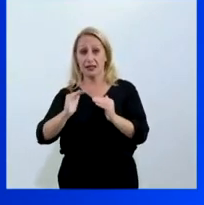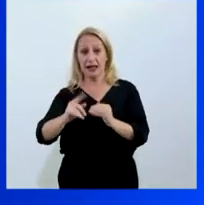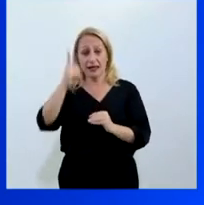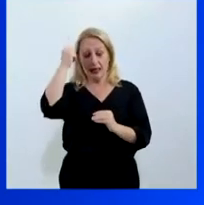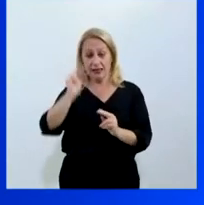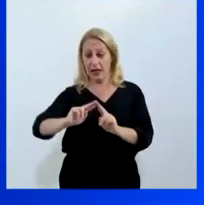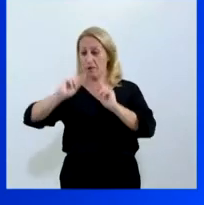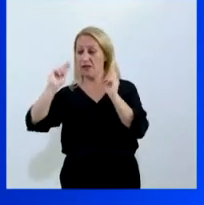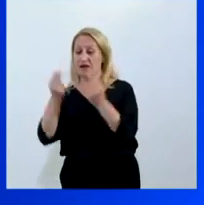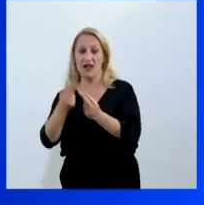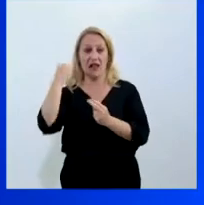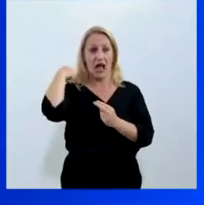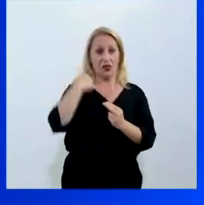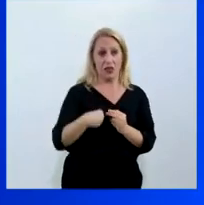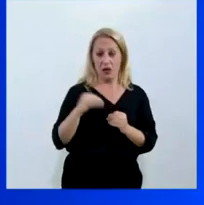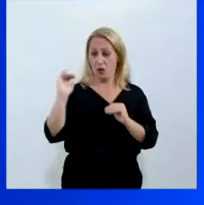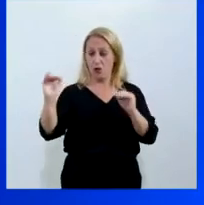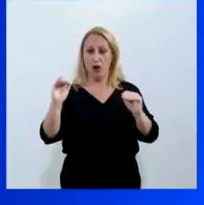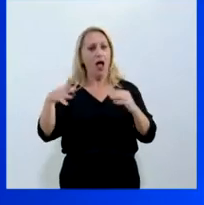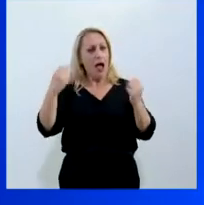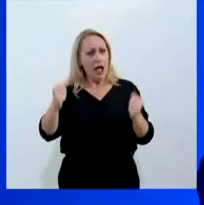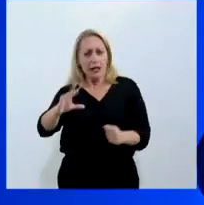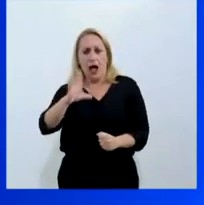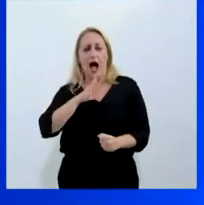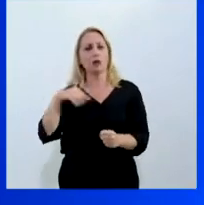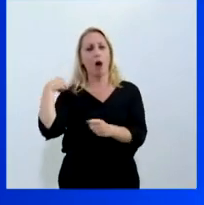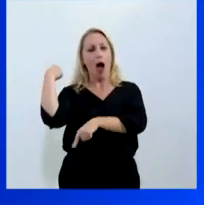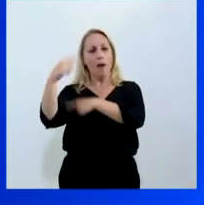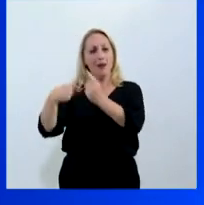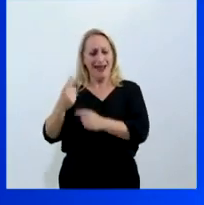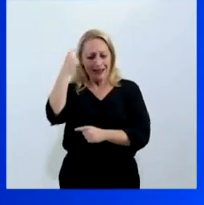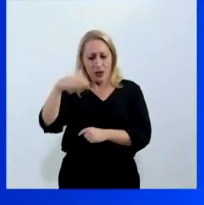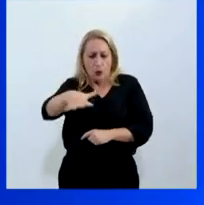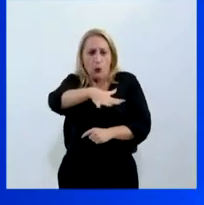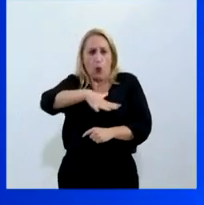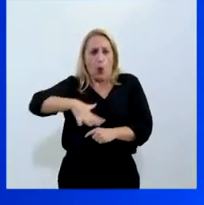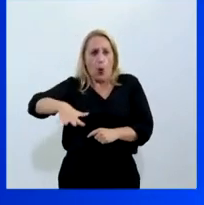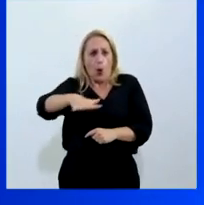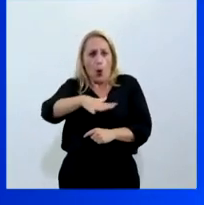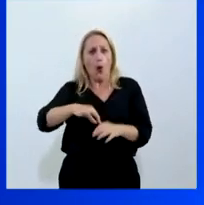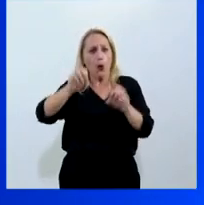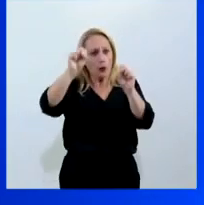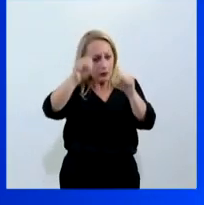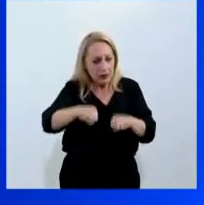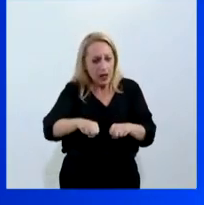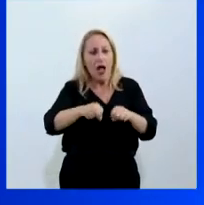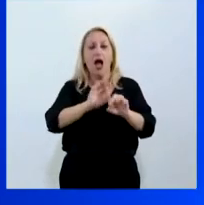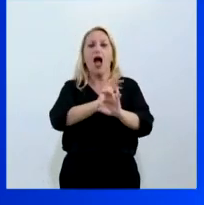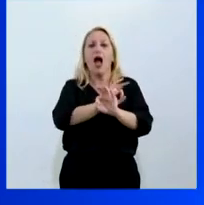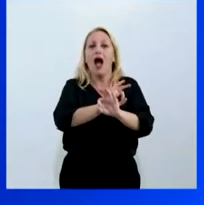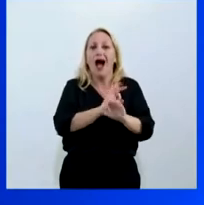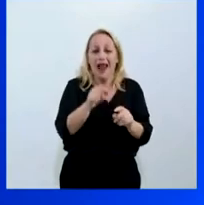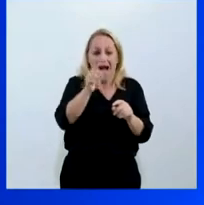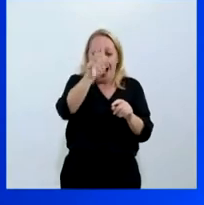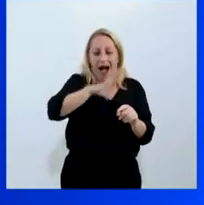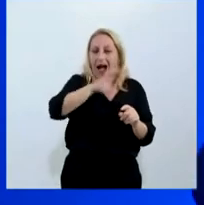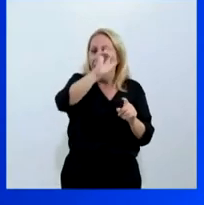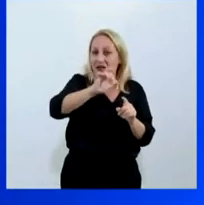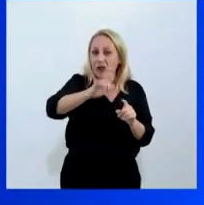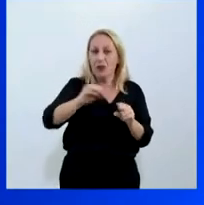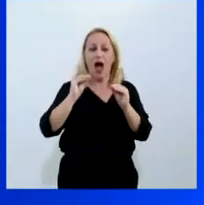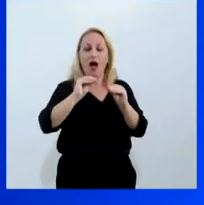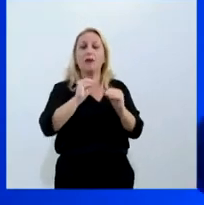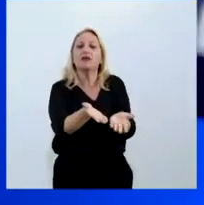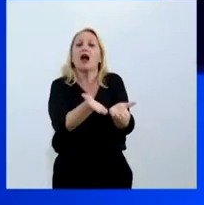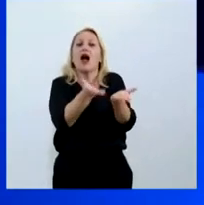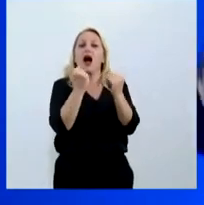δήμων. Άνθρωποι πρόθυμοι συχνά, με εμπειρία στο πεδίο, αλλά χωρίς κατά ανάγκη να έχουν την εκπαίδευση η